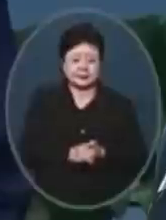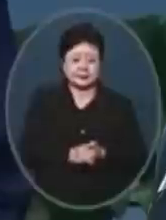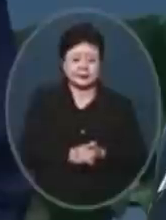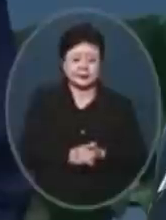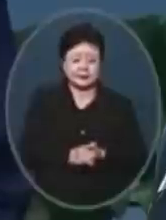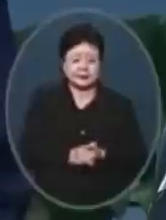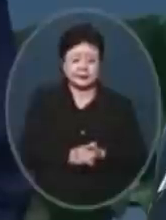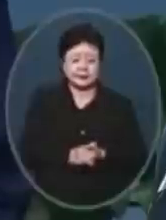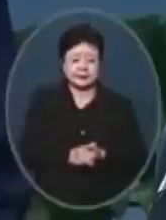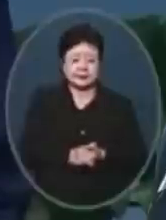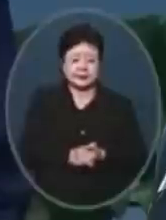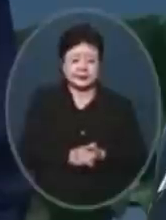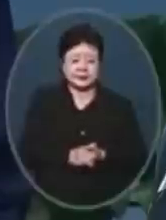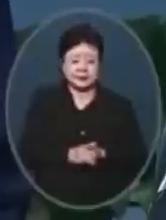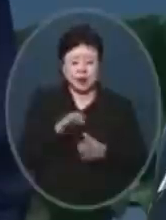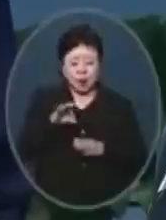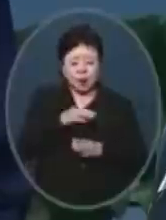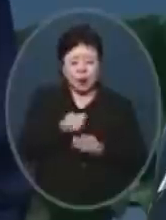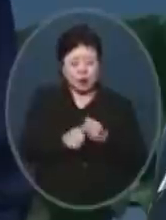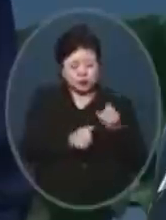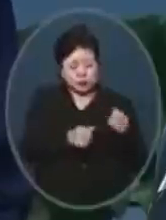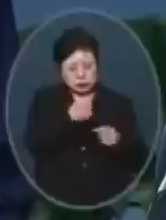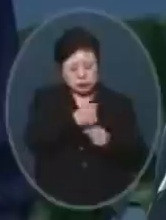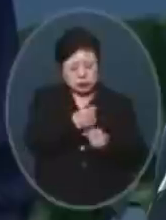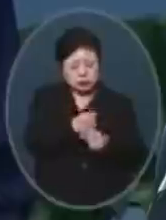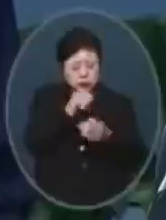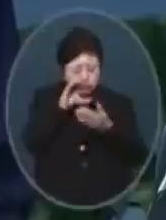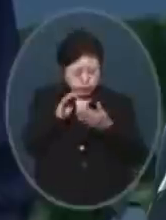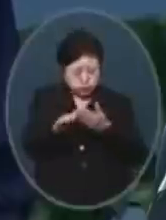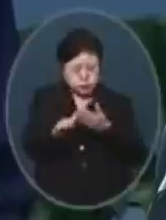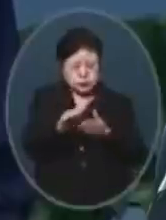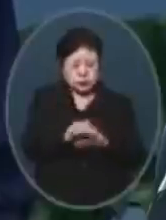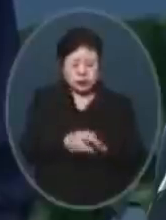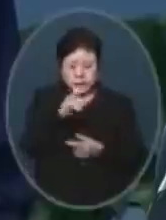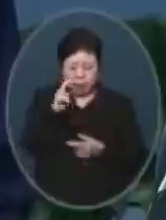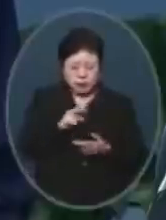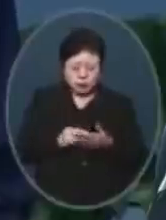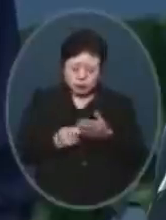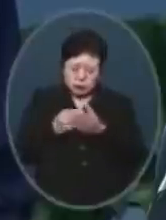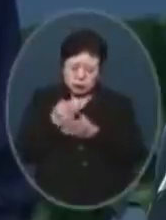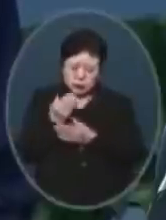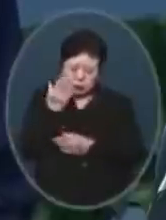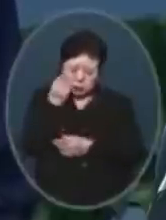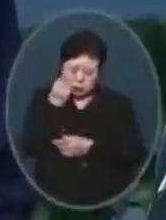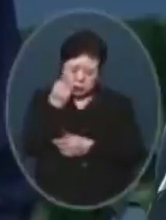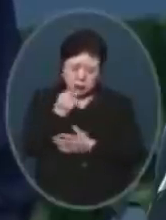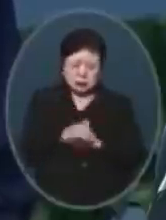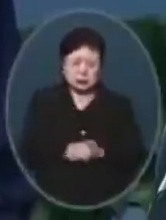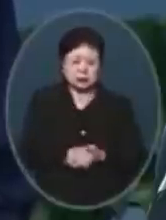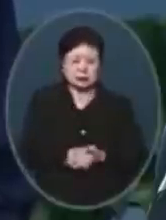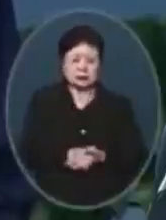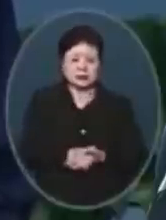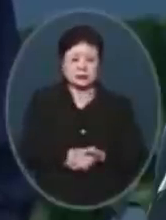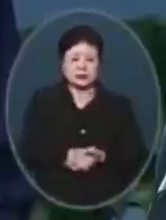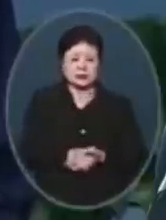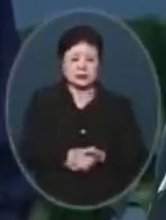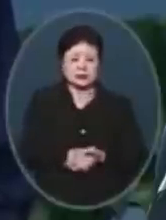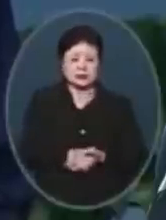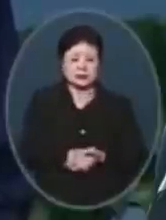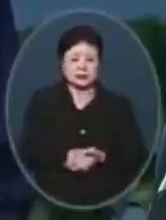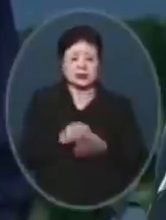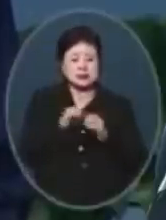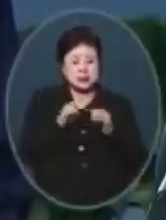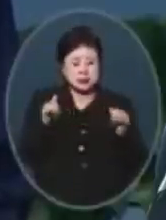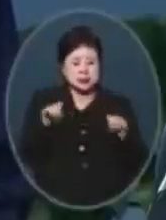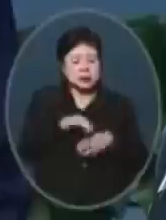궁유하에 들어와서 궁중 안으로 잡아보나니 이런 큰 불행이 다가왔다. 그래서